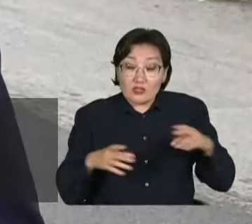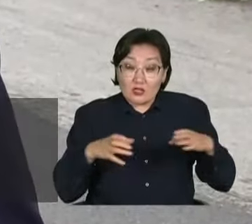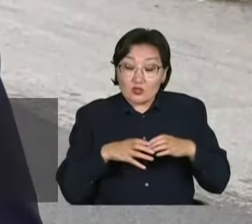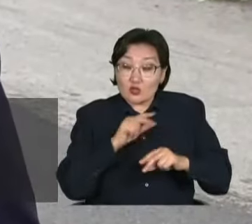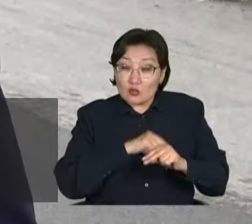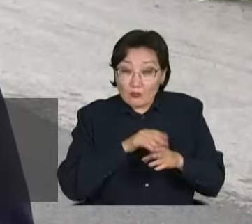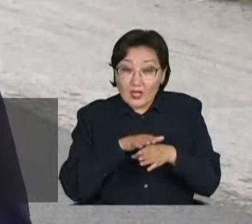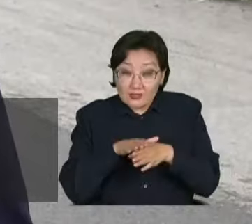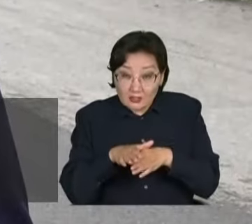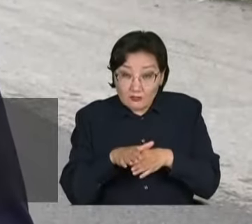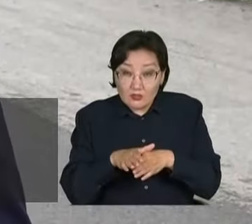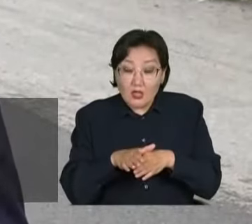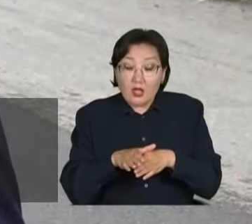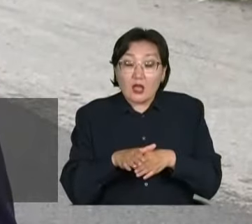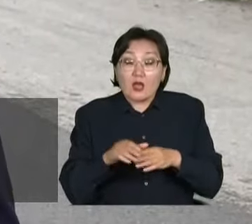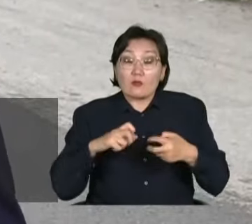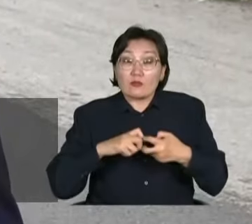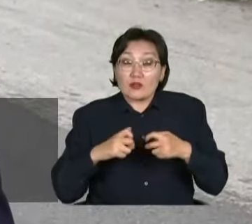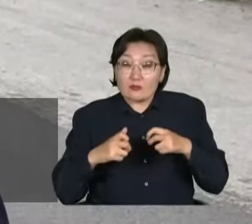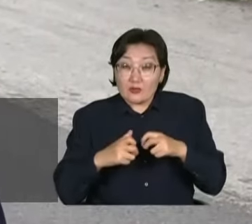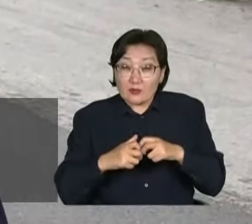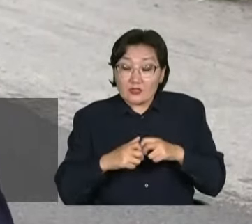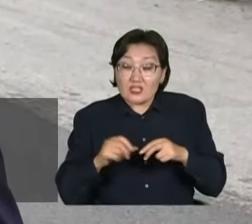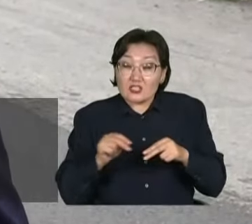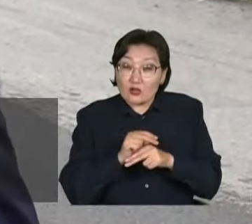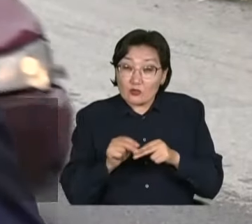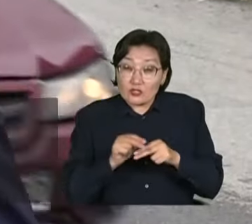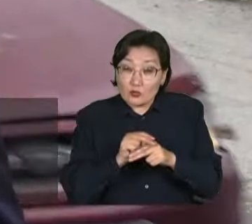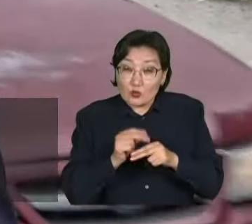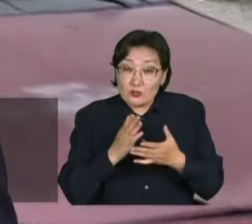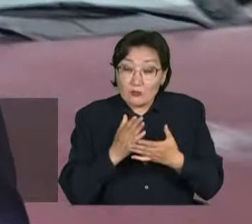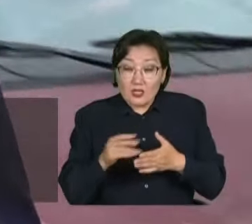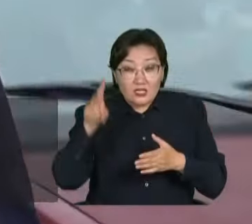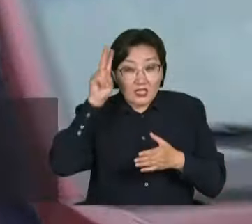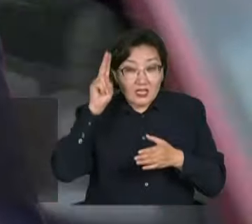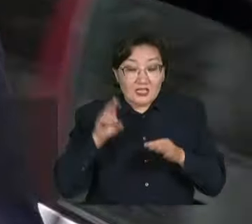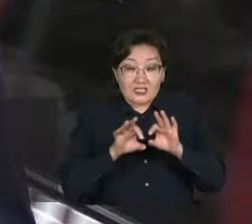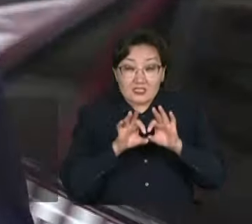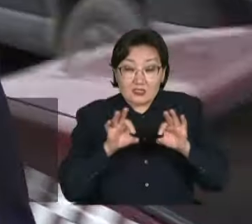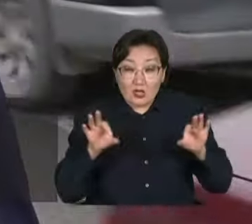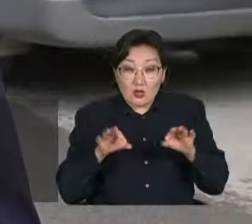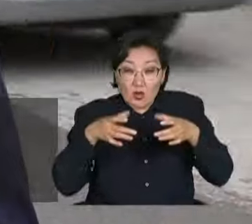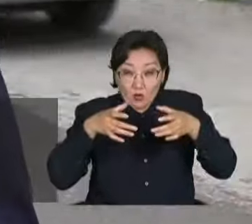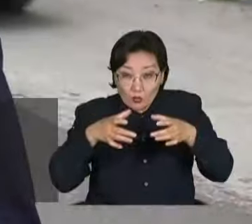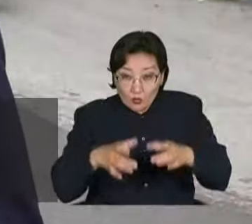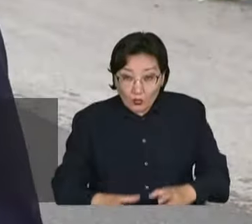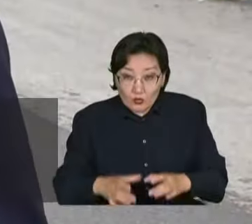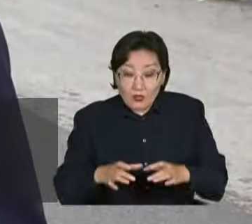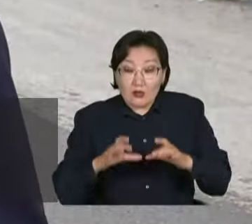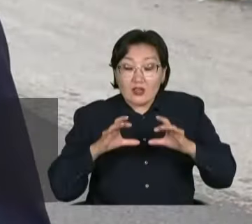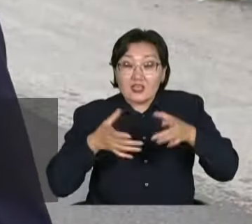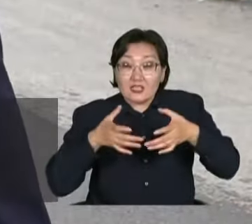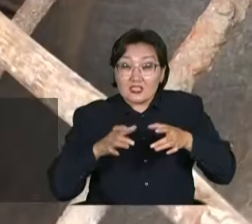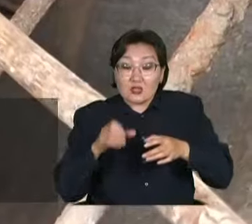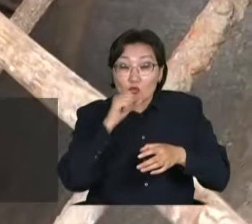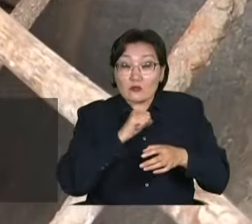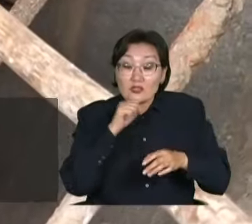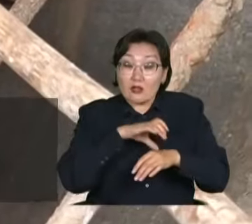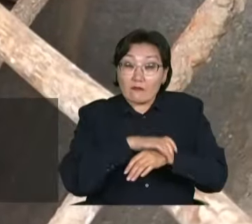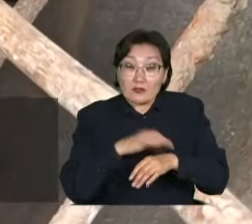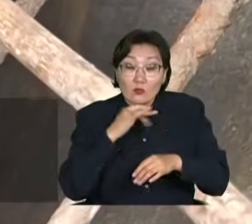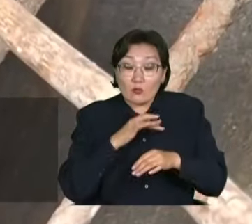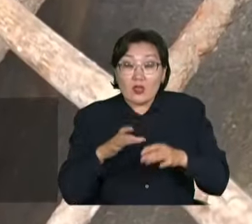жұмыстарын атқарып жатыр. Ақауды қалқалы алдына кетіру. Дегенмен бұл жерде кәріз құдығының жаңағы ұрлануы көп болғандықтан кәріз